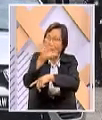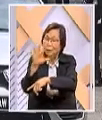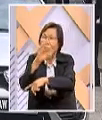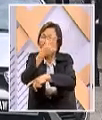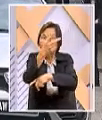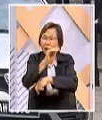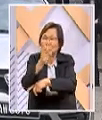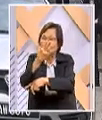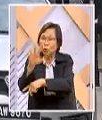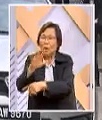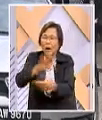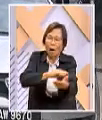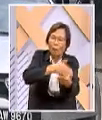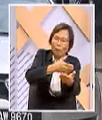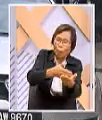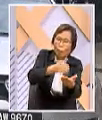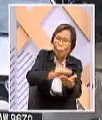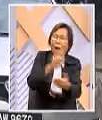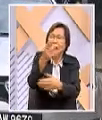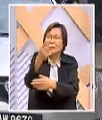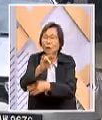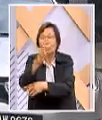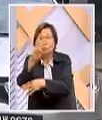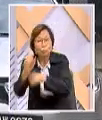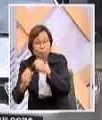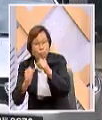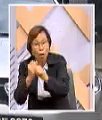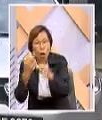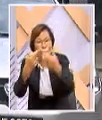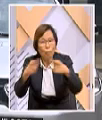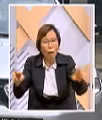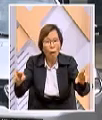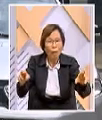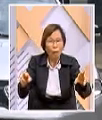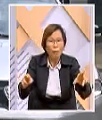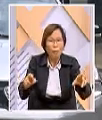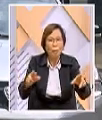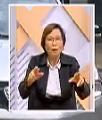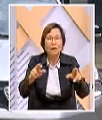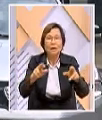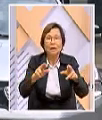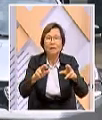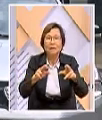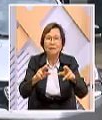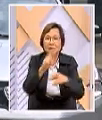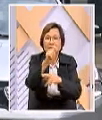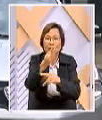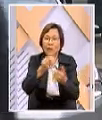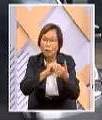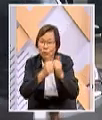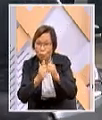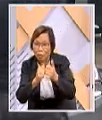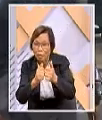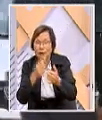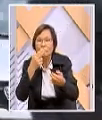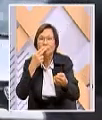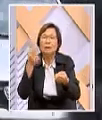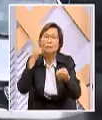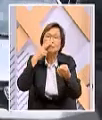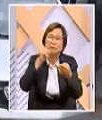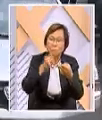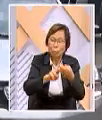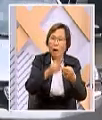dan orkestra RPM 60 tahun, pelancaran saluran sukan, layanan klip drama STEM